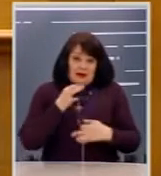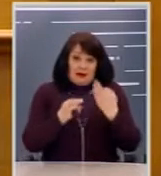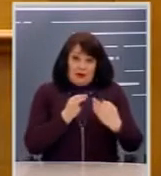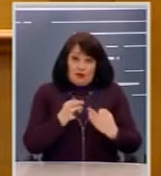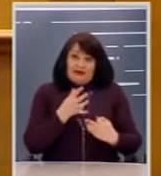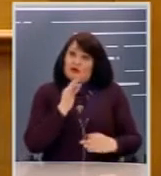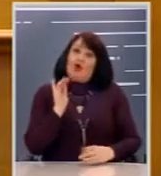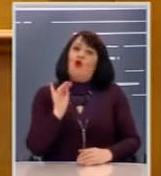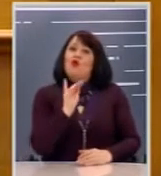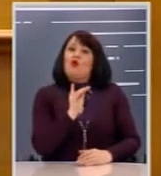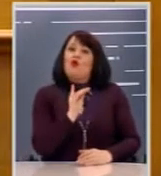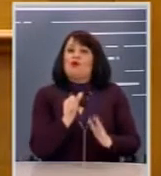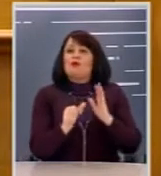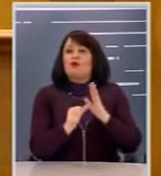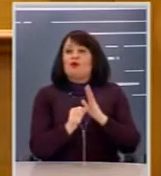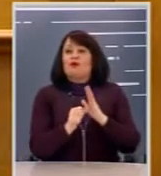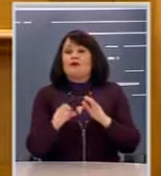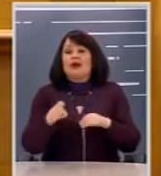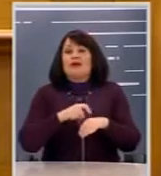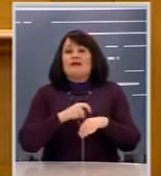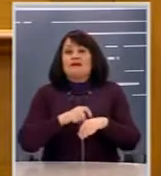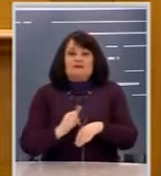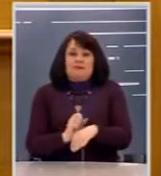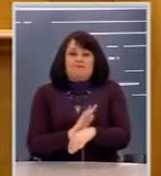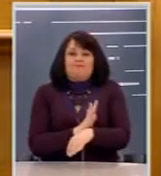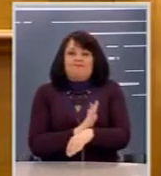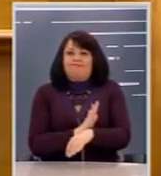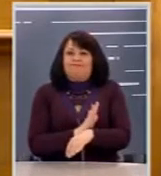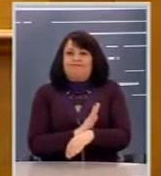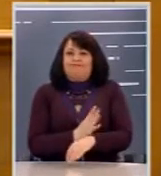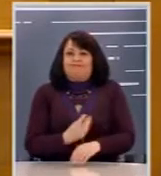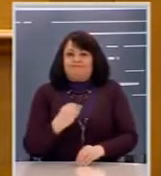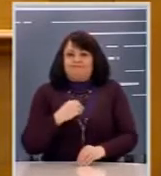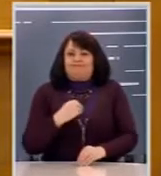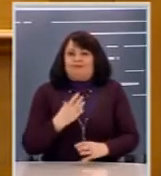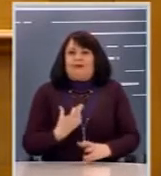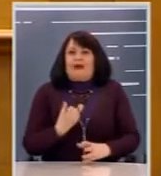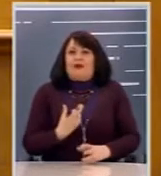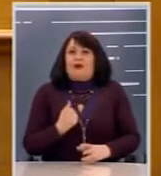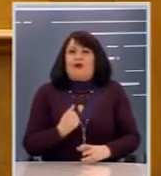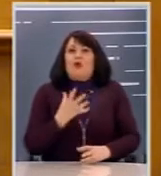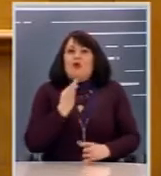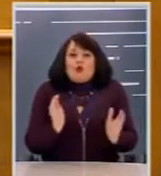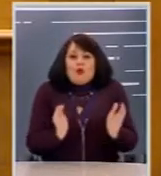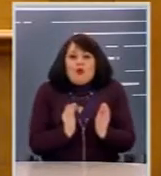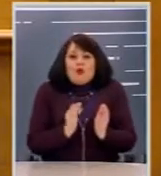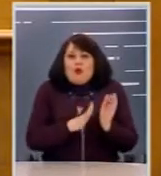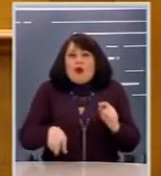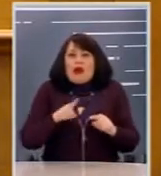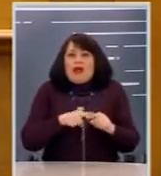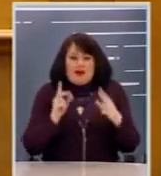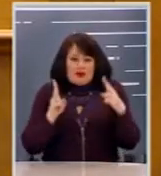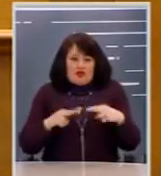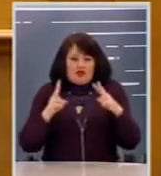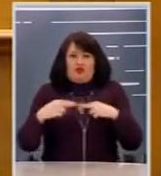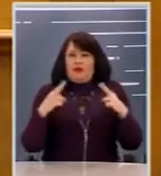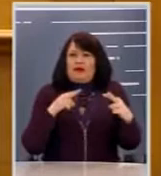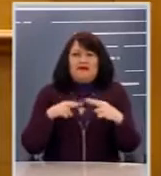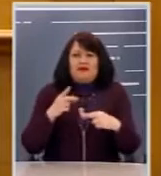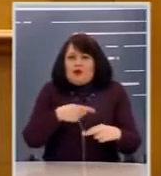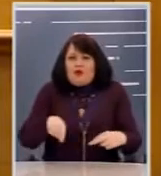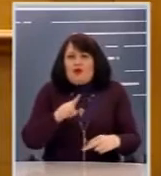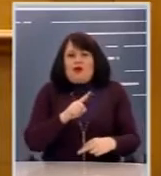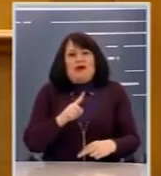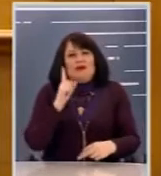Πρόεδρε, είμαι φορτισμένος σε αυτή τη συζήτηση, γιατί αυτή η χώρα είναι μικρή χώρα και γνωριζόμαστε πολύ καλά, ότι